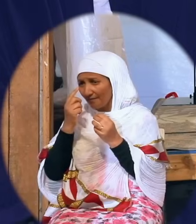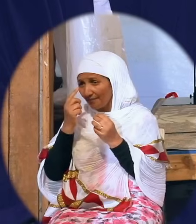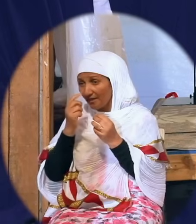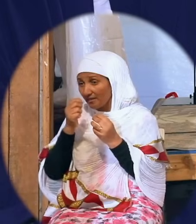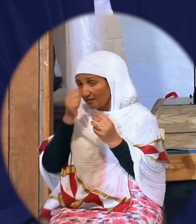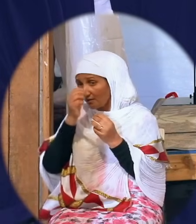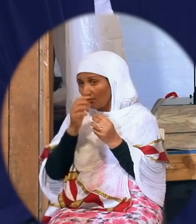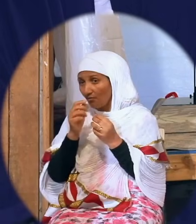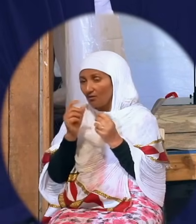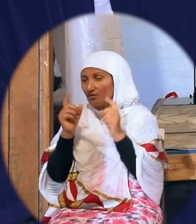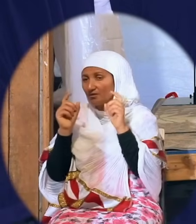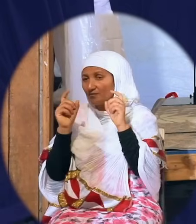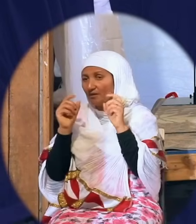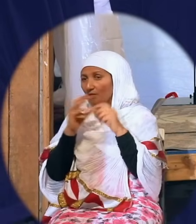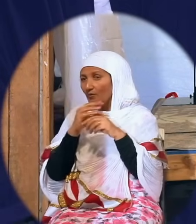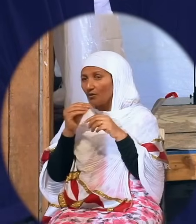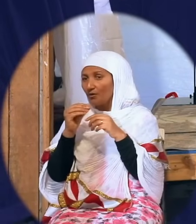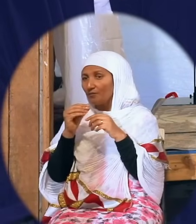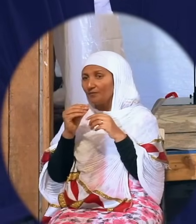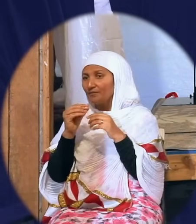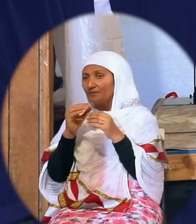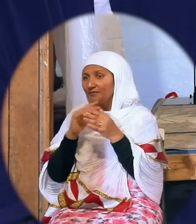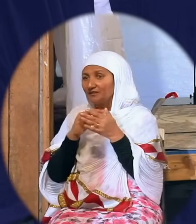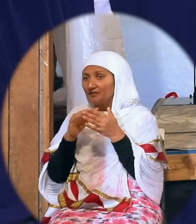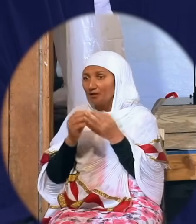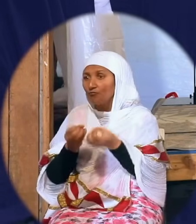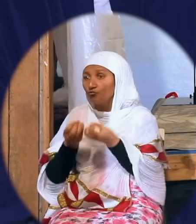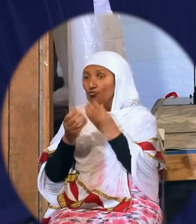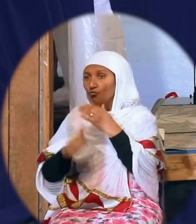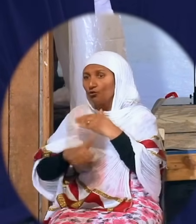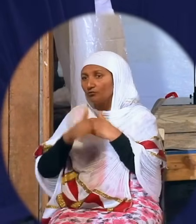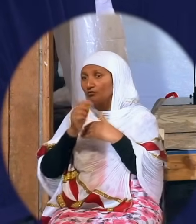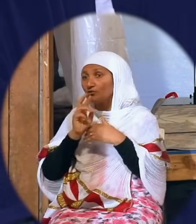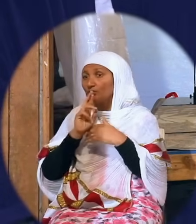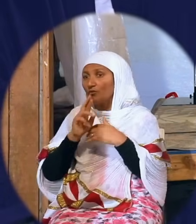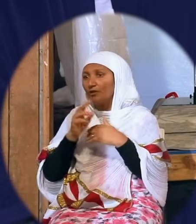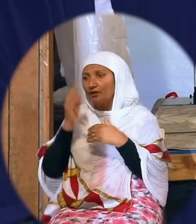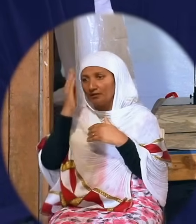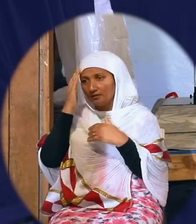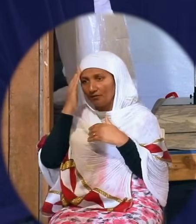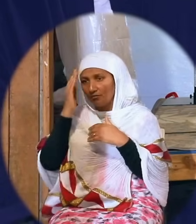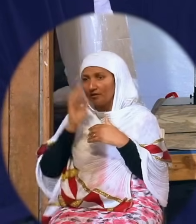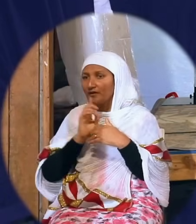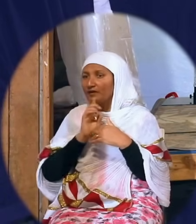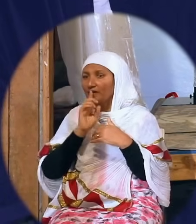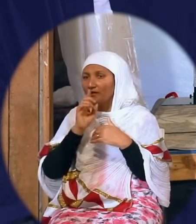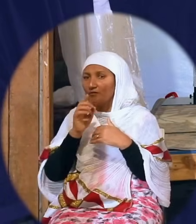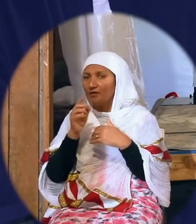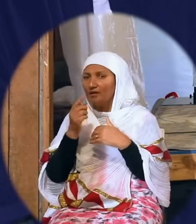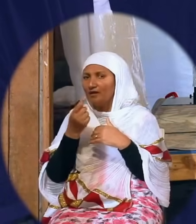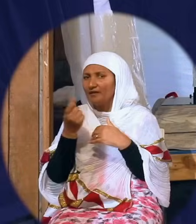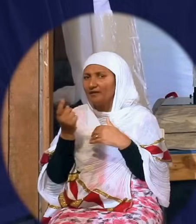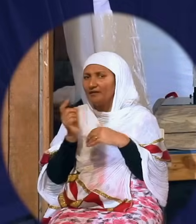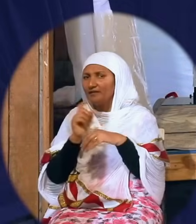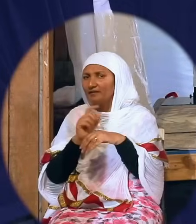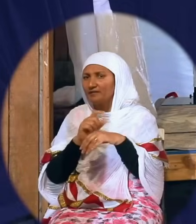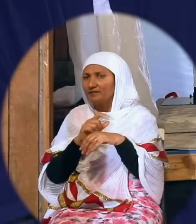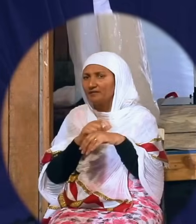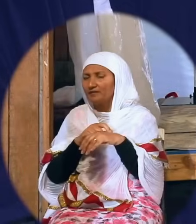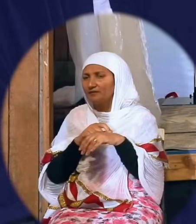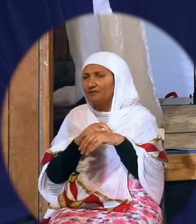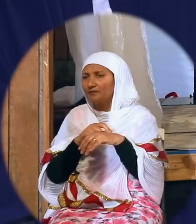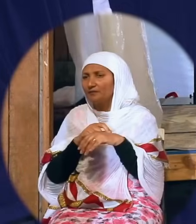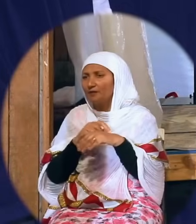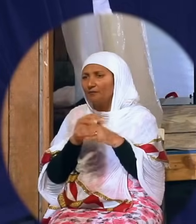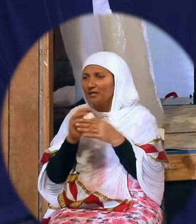ሲመረመር ወይም ሲጠና ብዙ አይነት ጉዳቶችን ነው የታወቀ ያለው እና ለዛን ከኮንተንቱ መረጣ